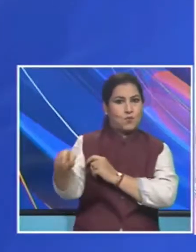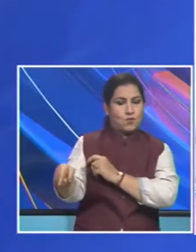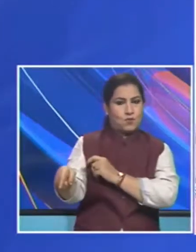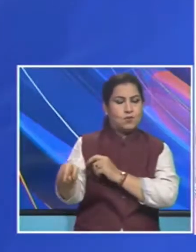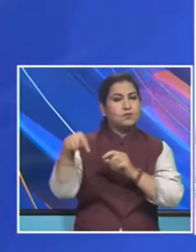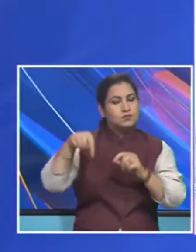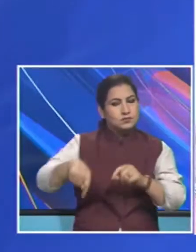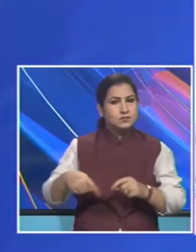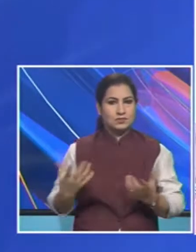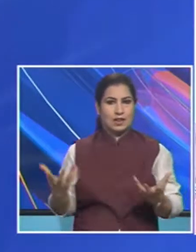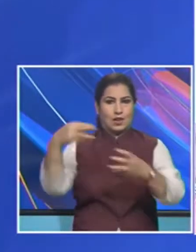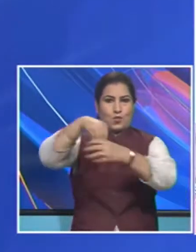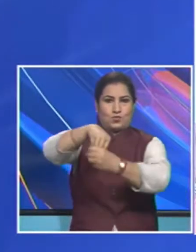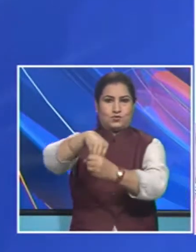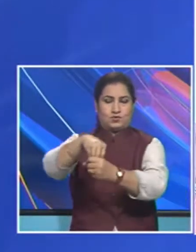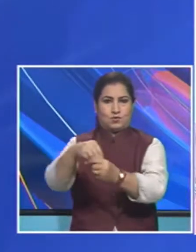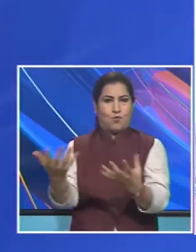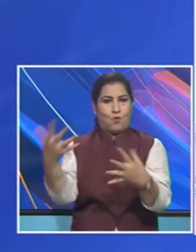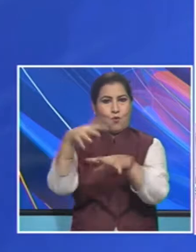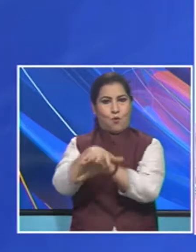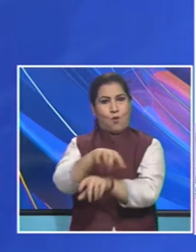is through inclusion.